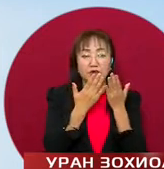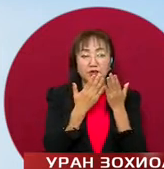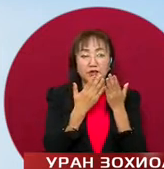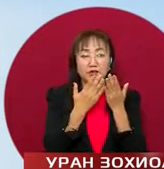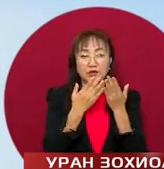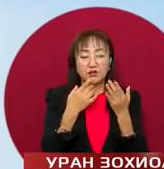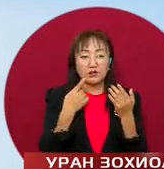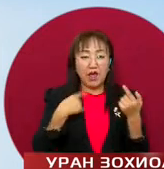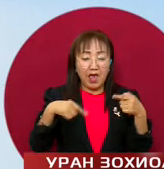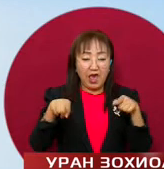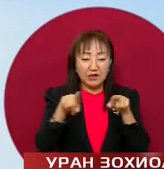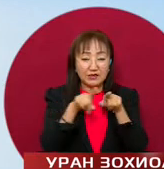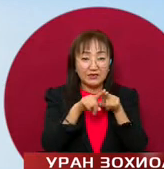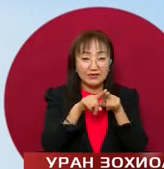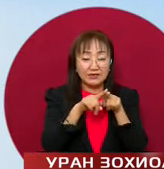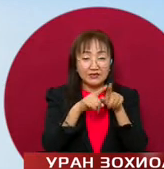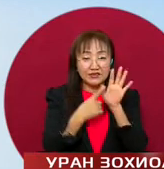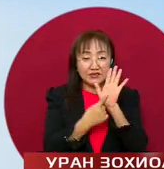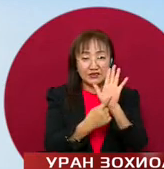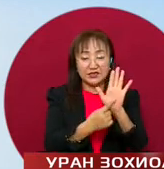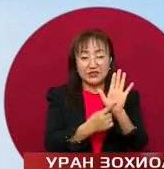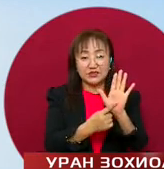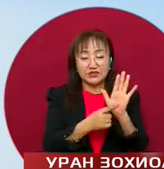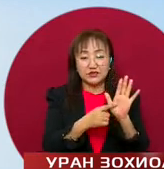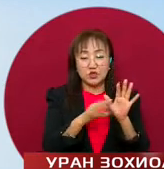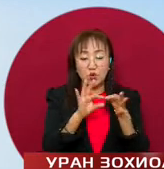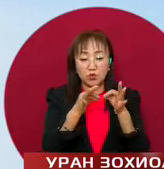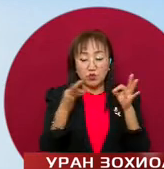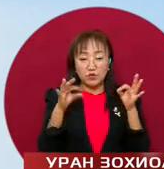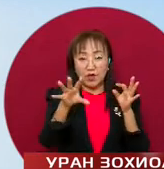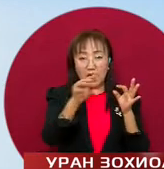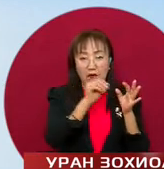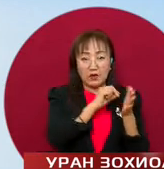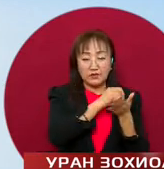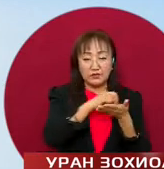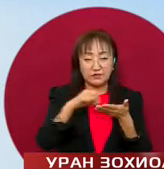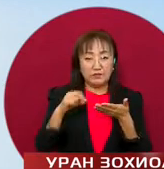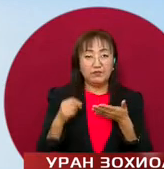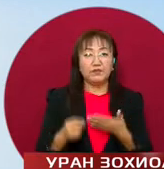үнтэй ойролцоо төрсөллийг олж бичээрэй хүүхдүүд.